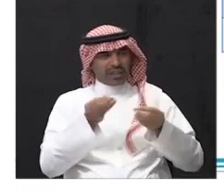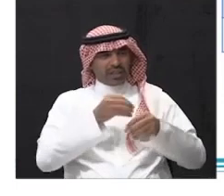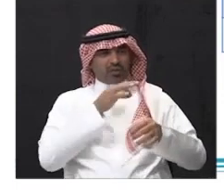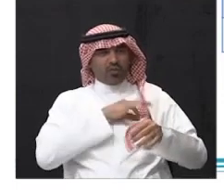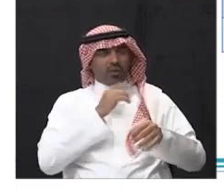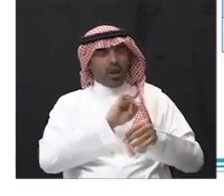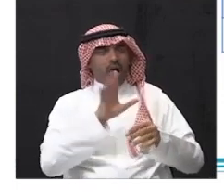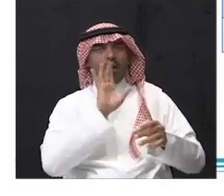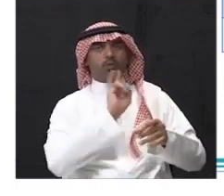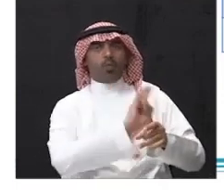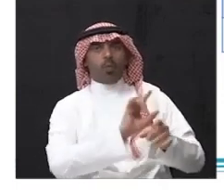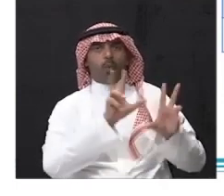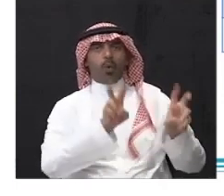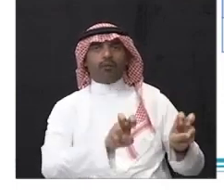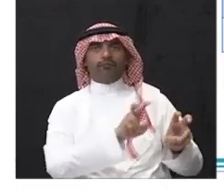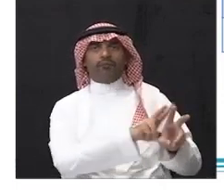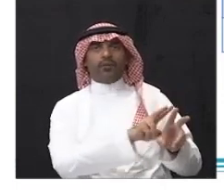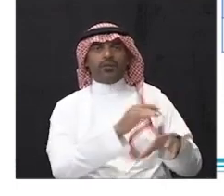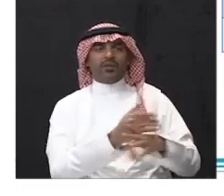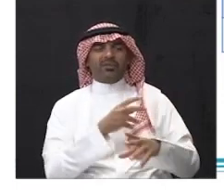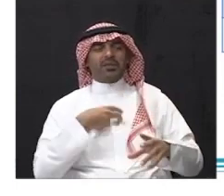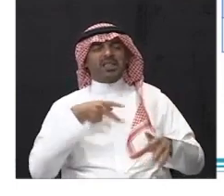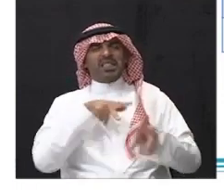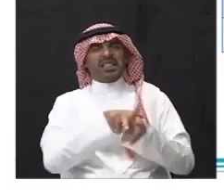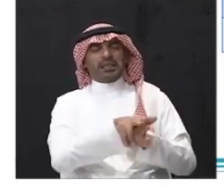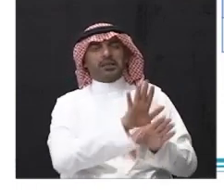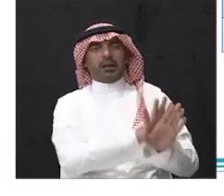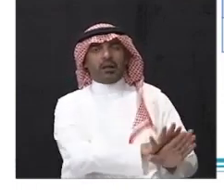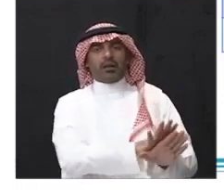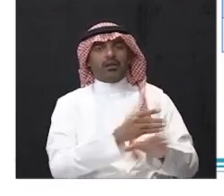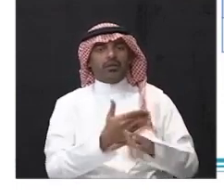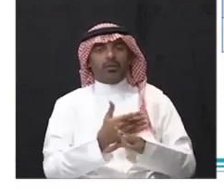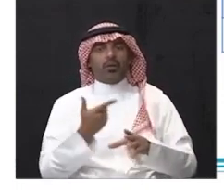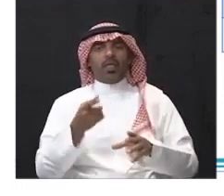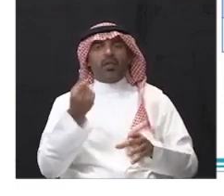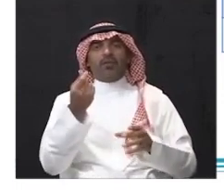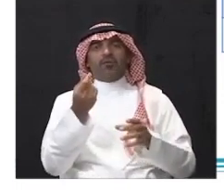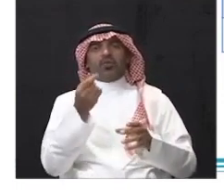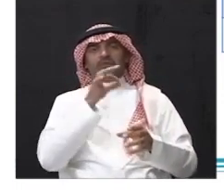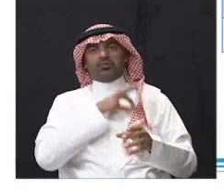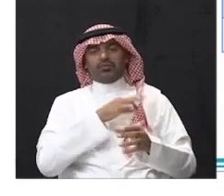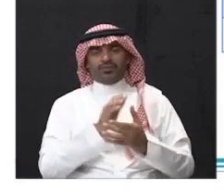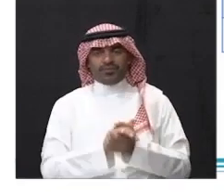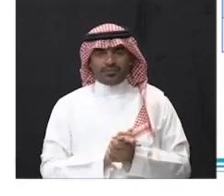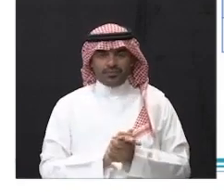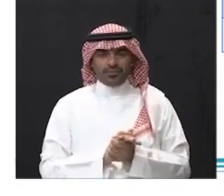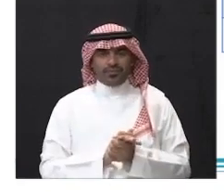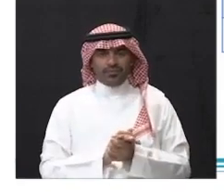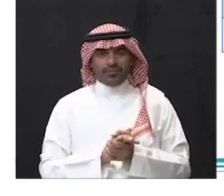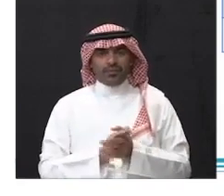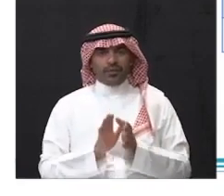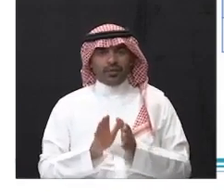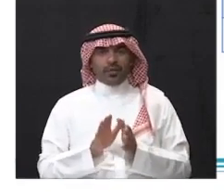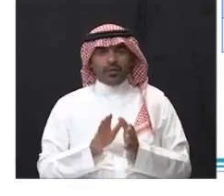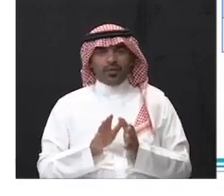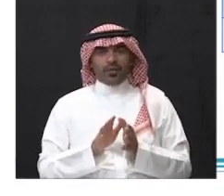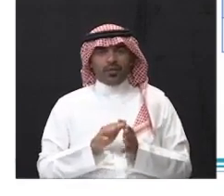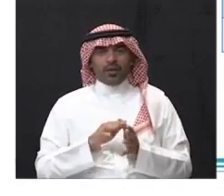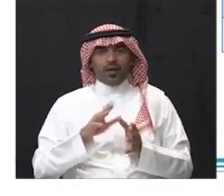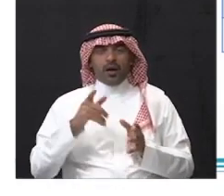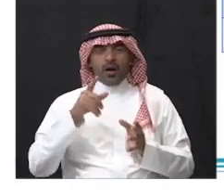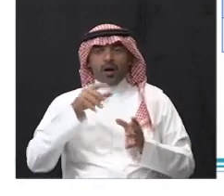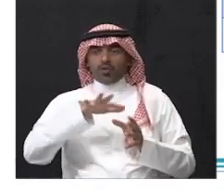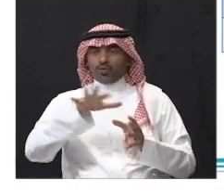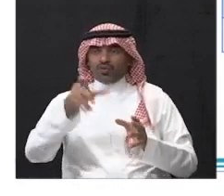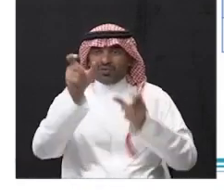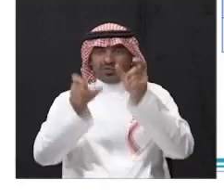المصير، أي نوع؟ كذلك من الآثار. ممتاز، الآثار السياسية. تكريس